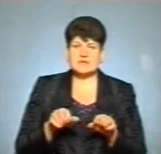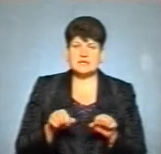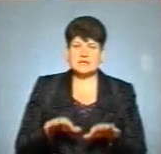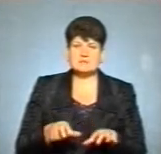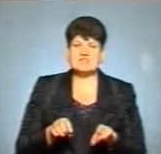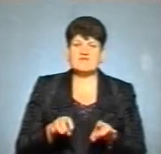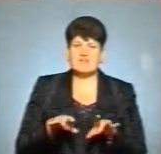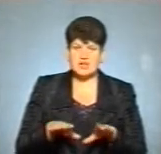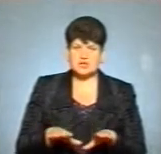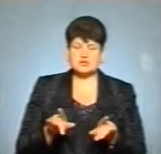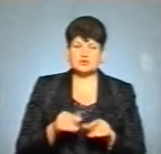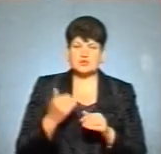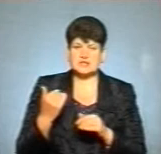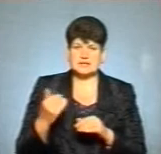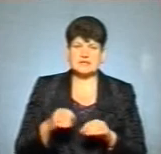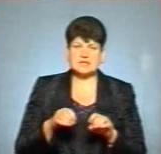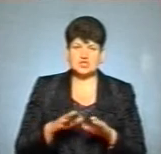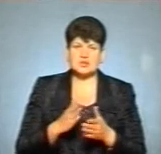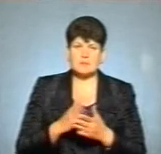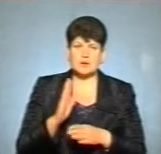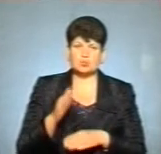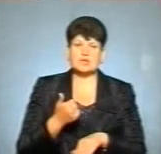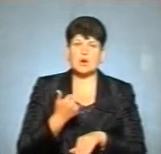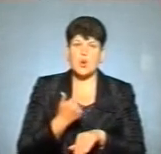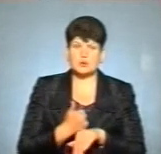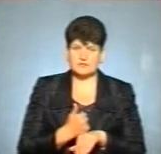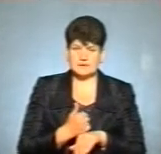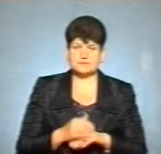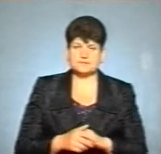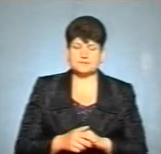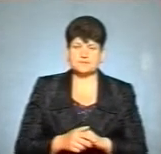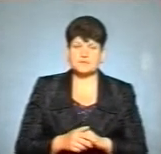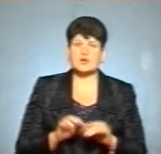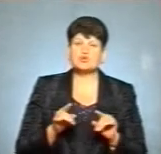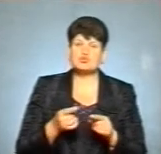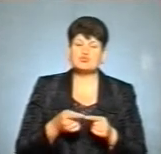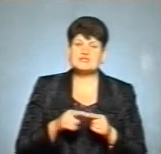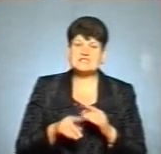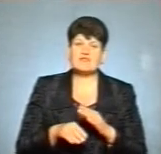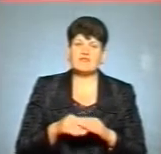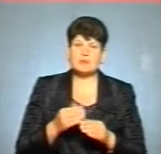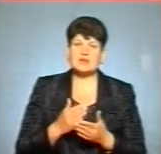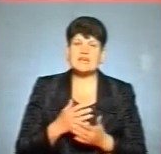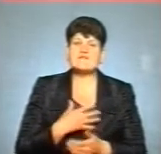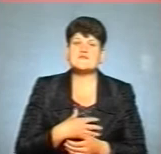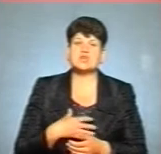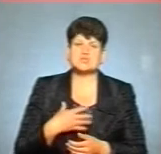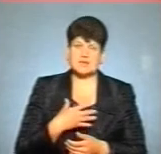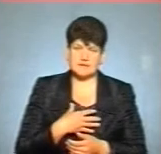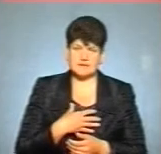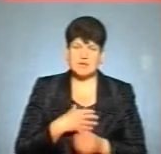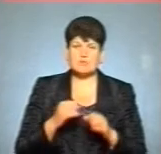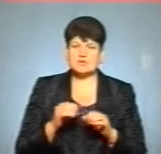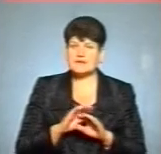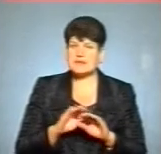вирішила, що їхнє рішення має бути головним. Власне, чому ці вибори є важливими і, можливо, не менш